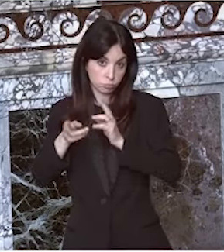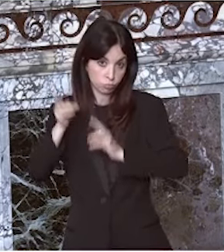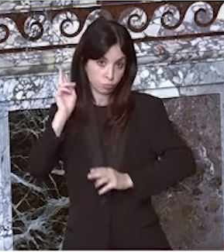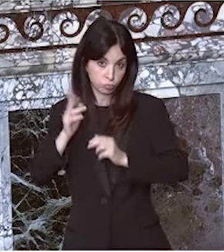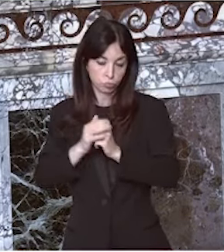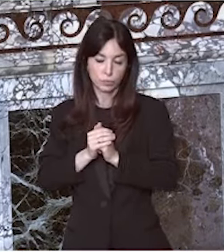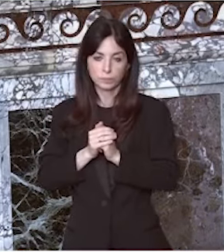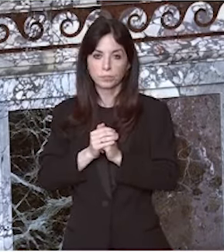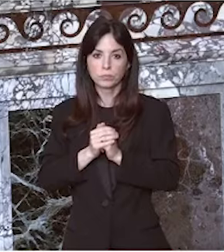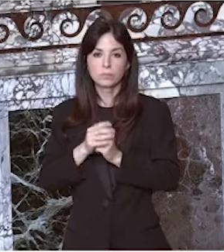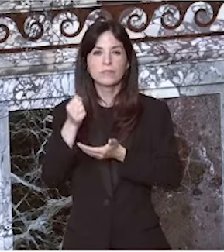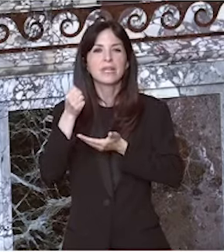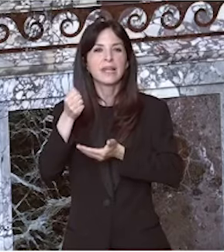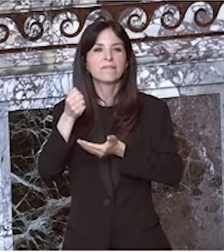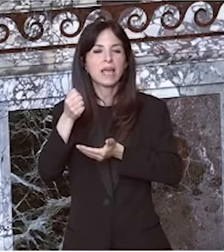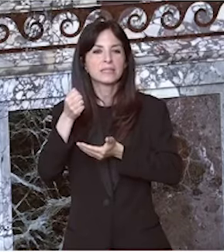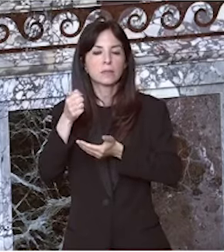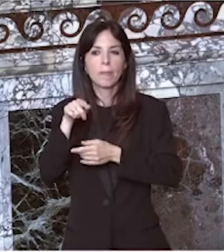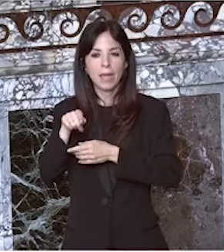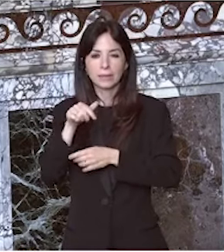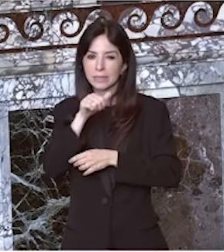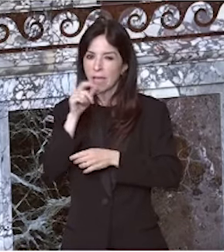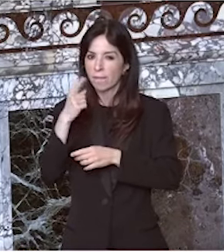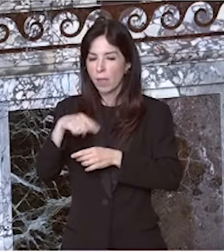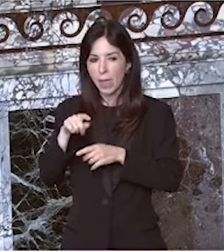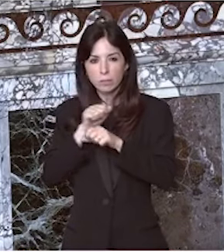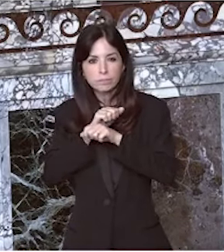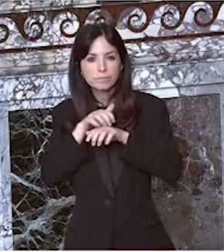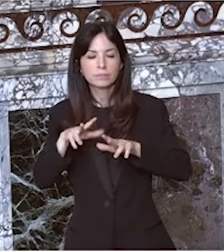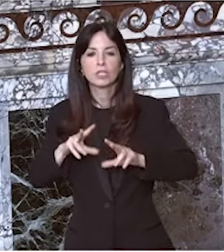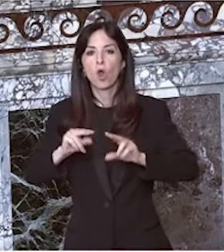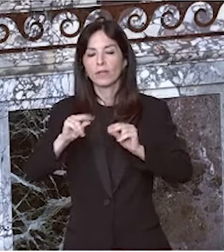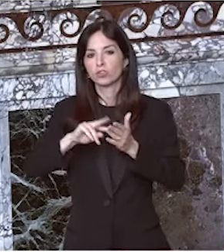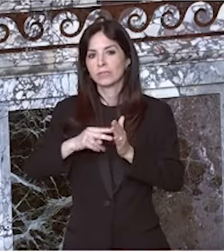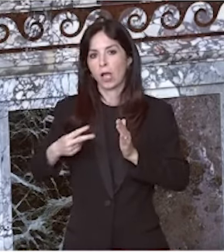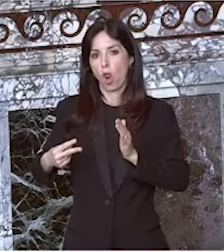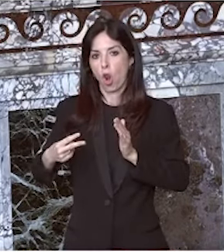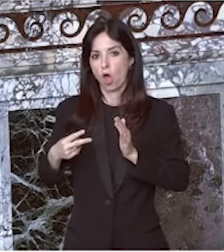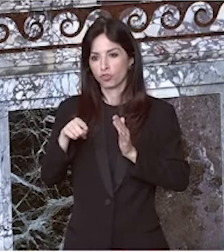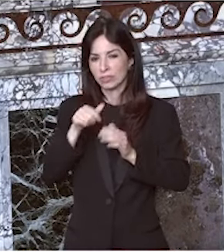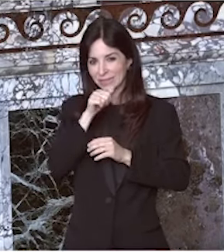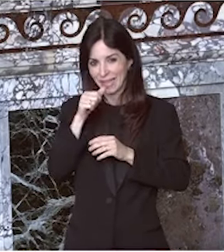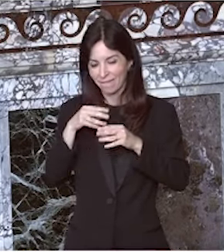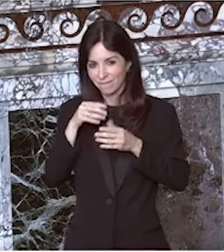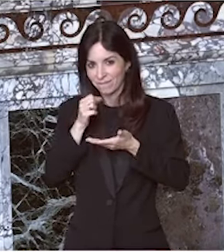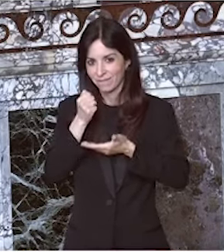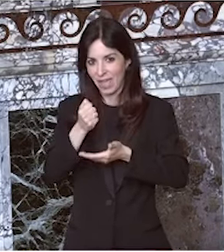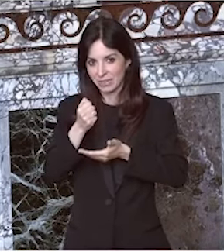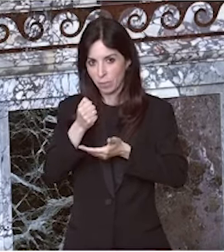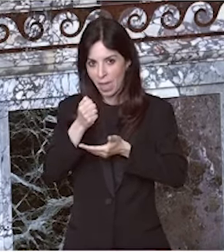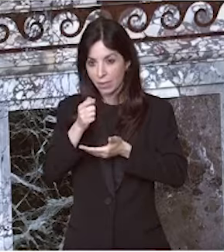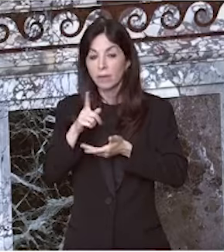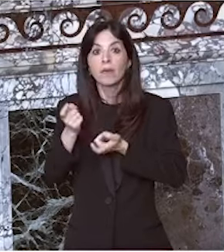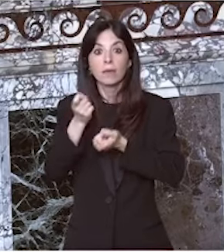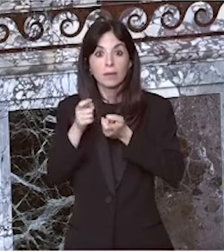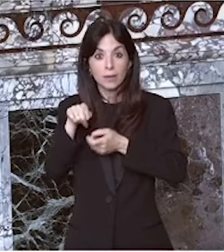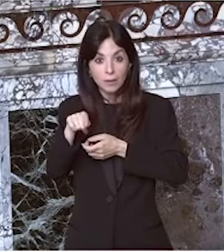Gli investimenti sono il principale canale per diffondere l'innovazione tecnologica, da cui deriva gran parte dei guadagni di